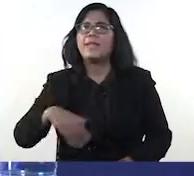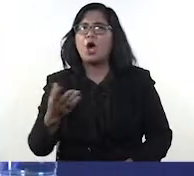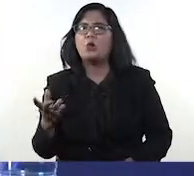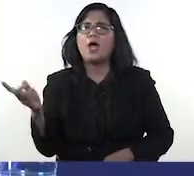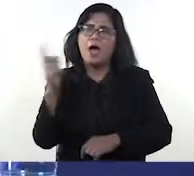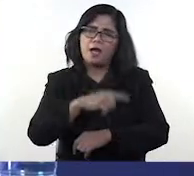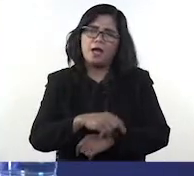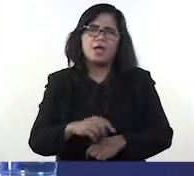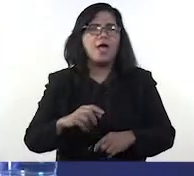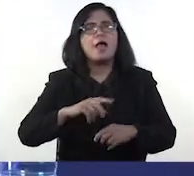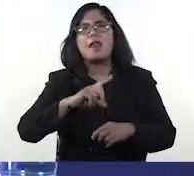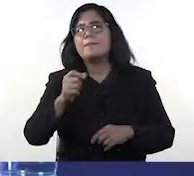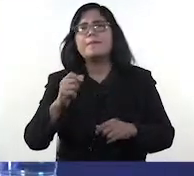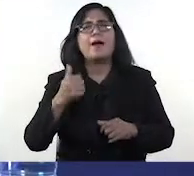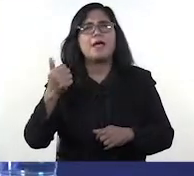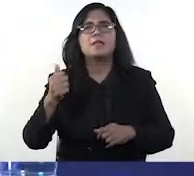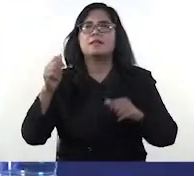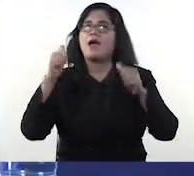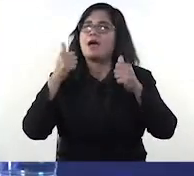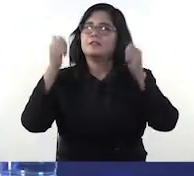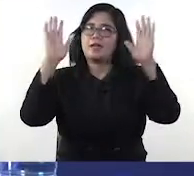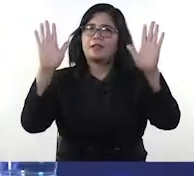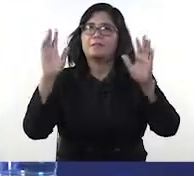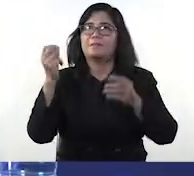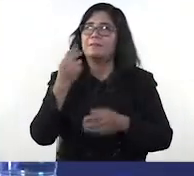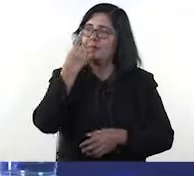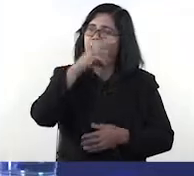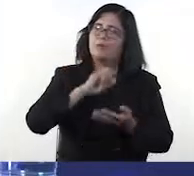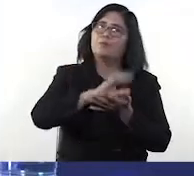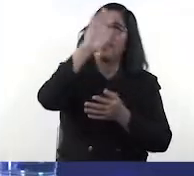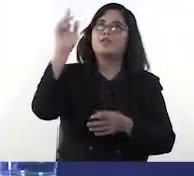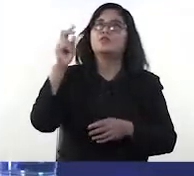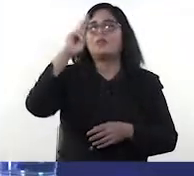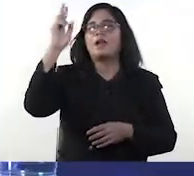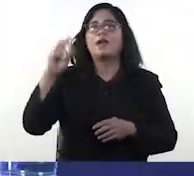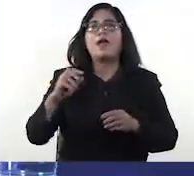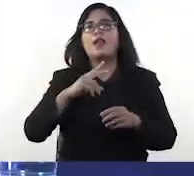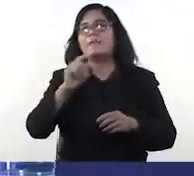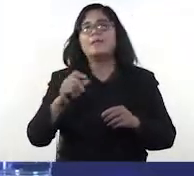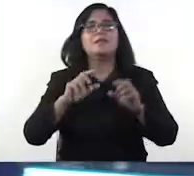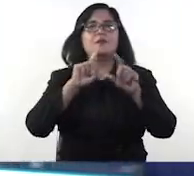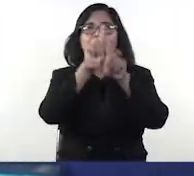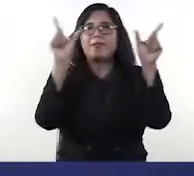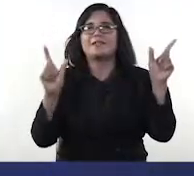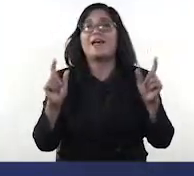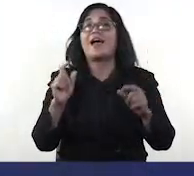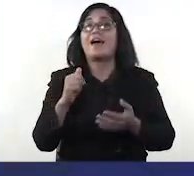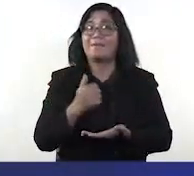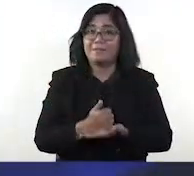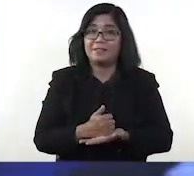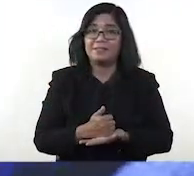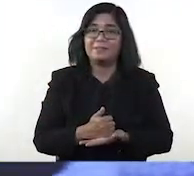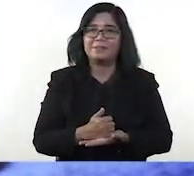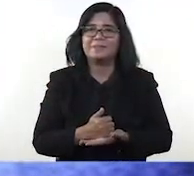hari-hari kita lebih baik hari-hari kita lebih dahsyat kita akan melihat kemuliaan Tuhan lebih luar biasa lagi Yes bukan kita kita